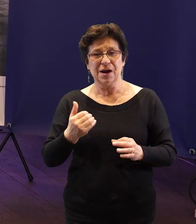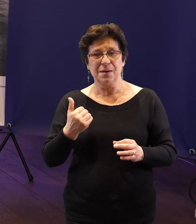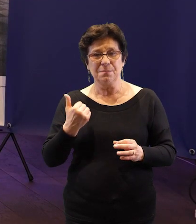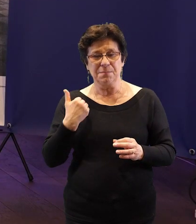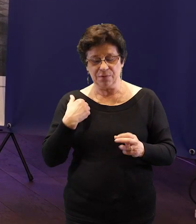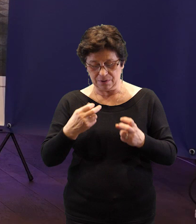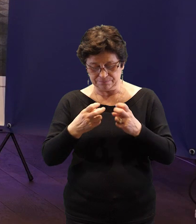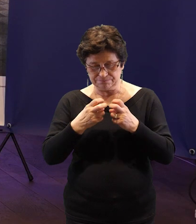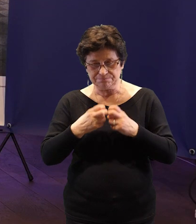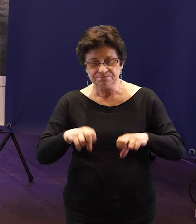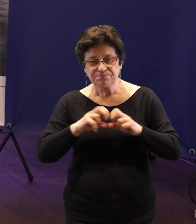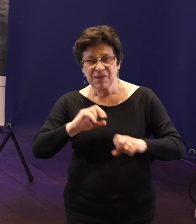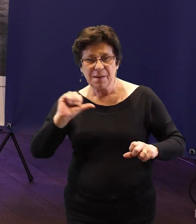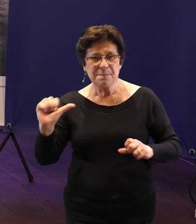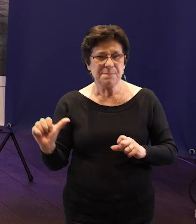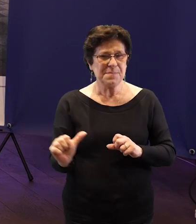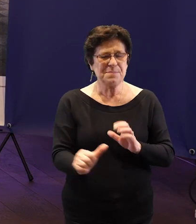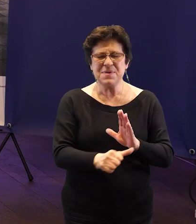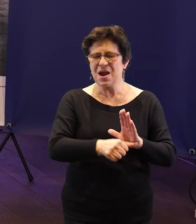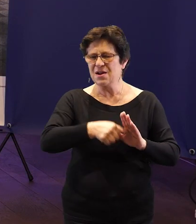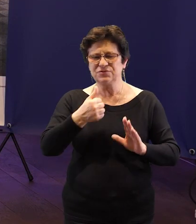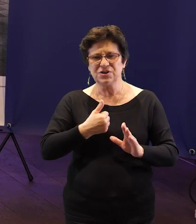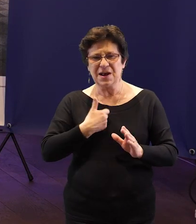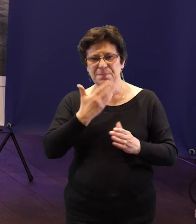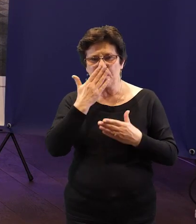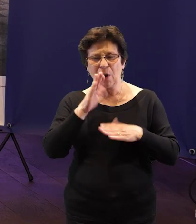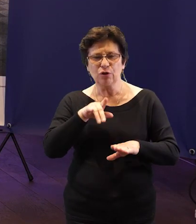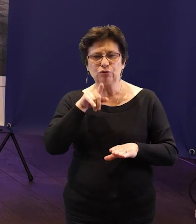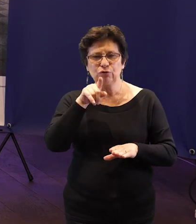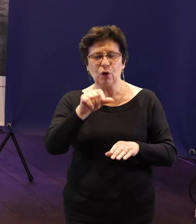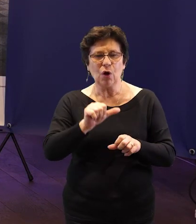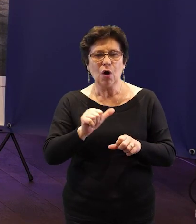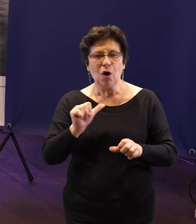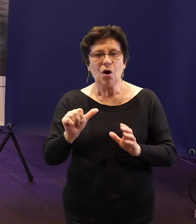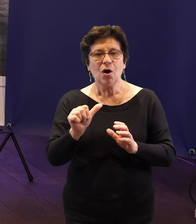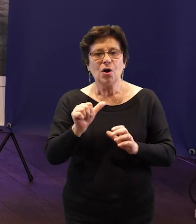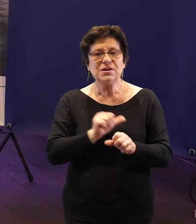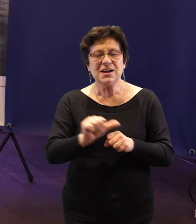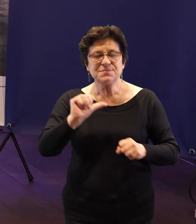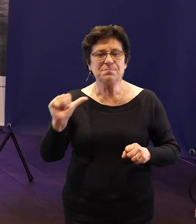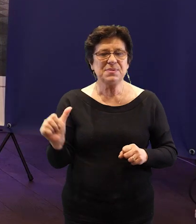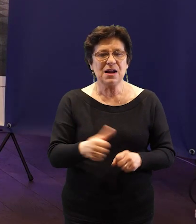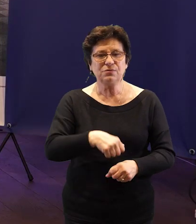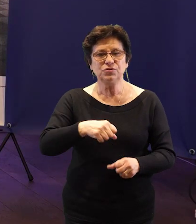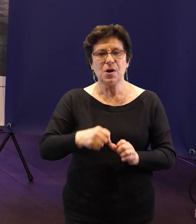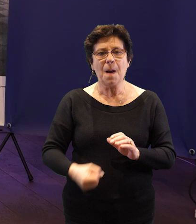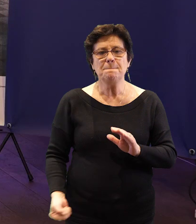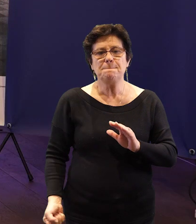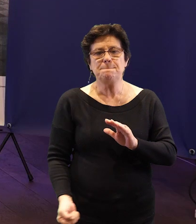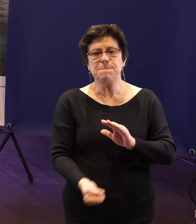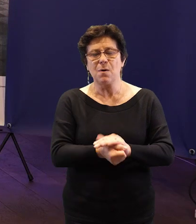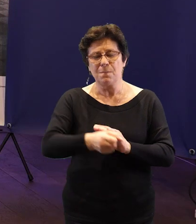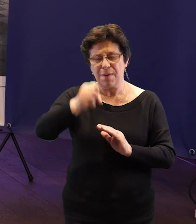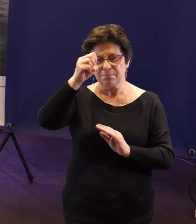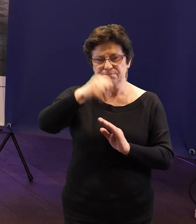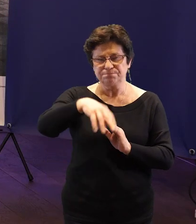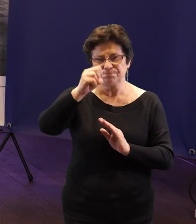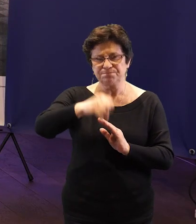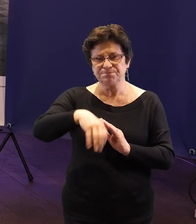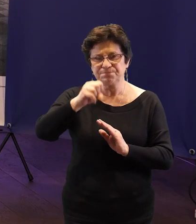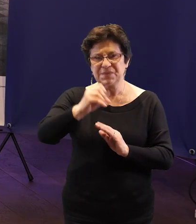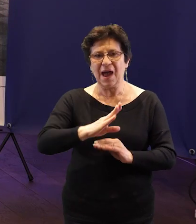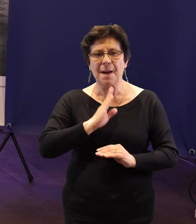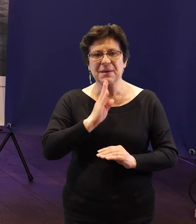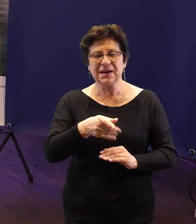tej konstrukcji. Była pierwszy raz publicznie pokazana. To jest nowy amerykański bombowiec strategiczny, następca B-2. No